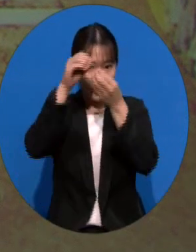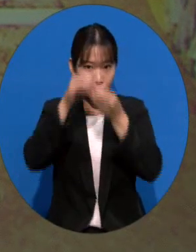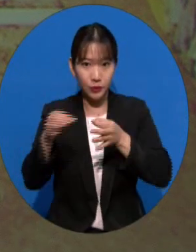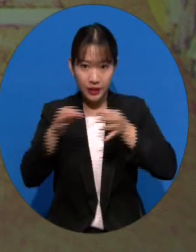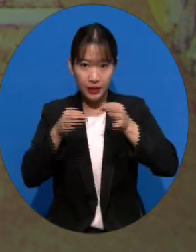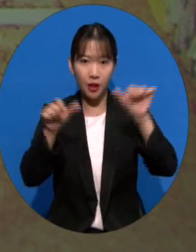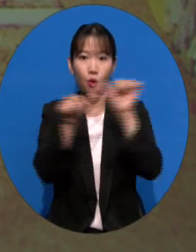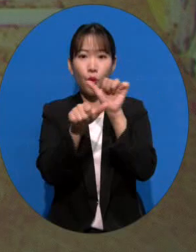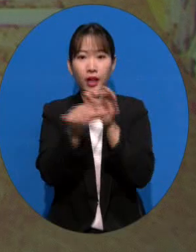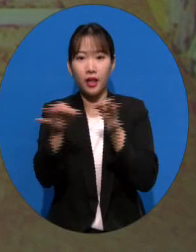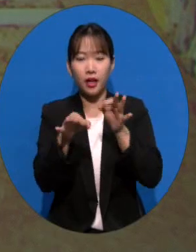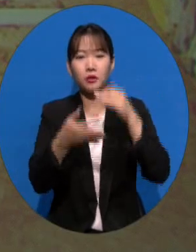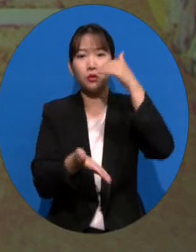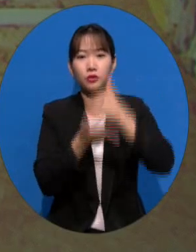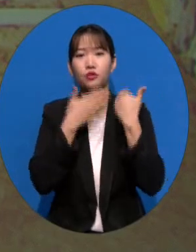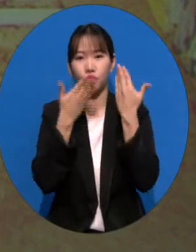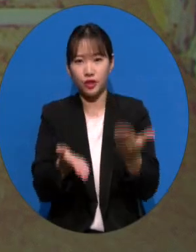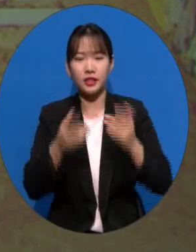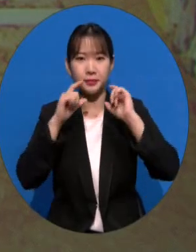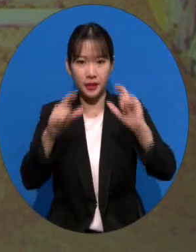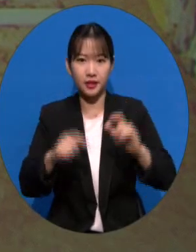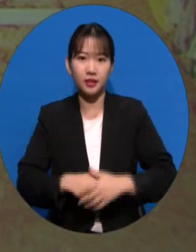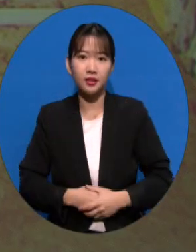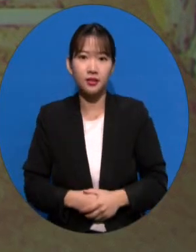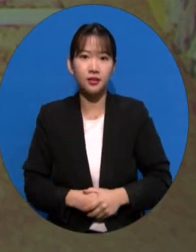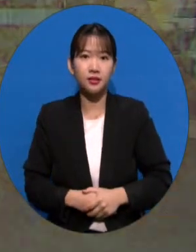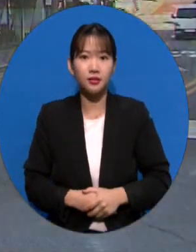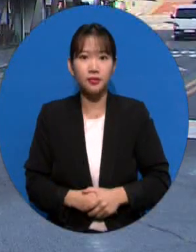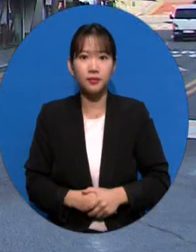전통시장 5일장도 휴장 조치했습니다. 최우식 기자입니다.